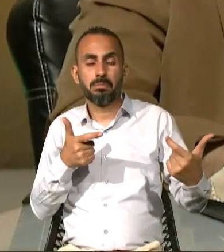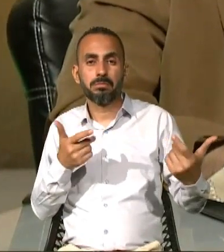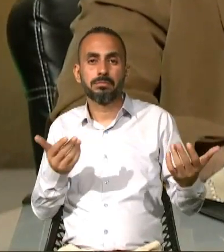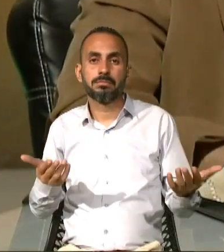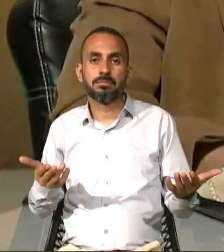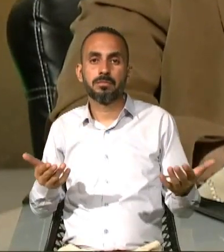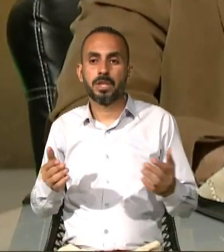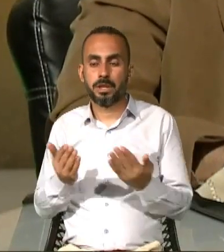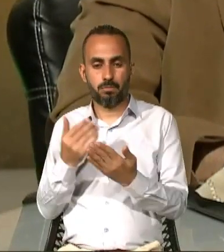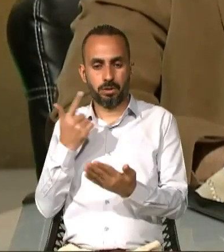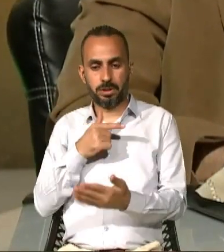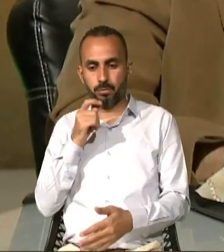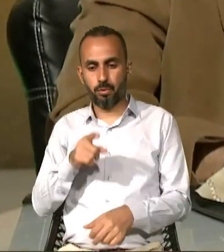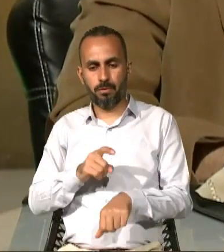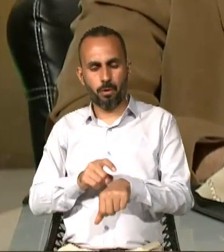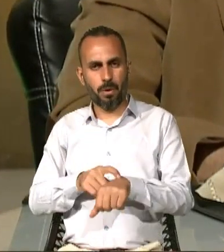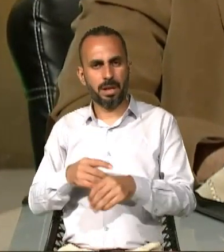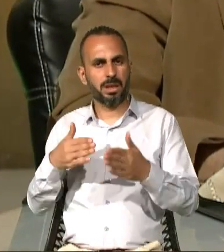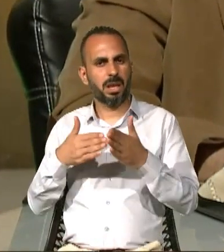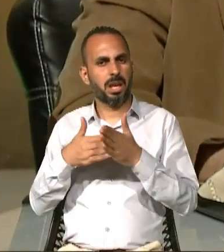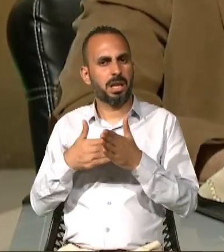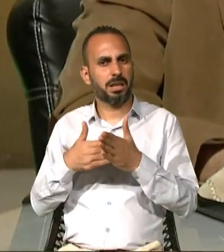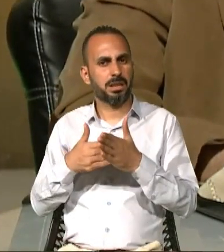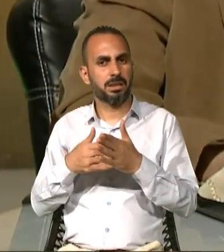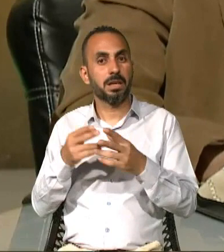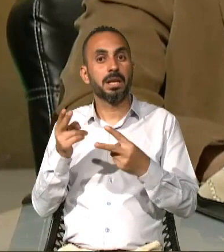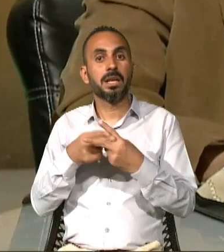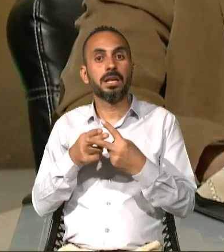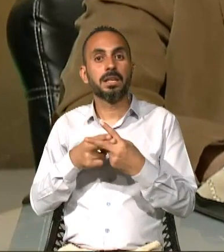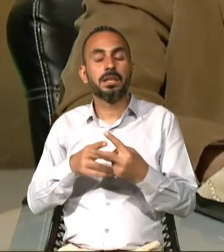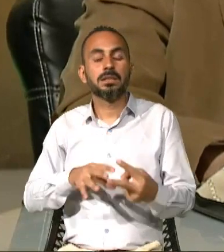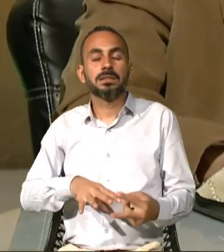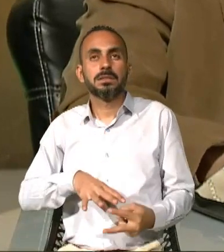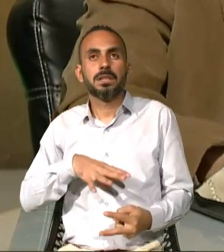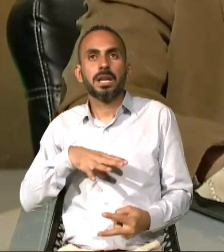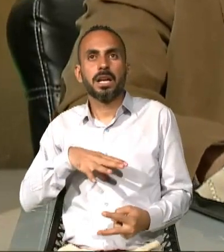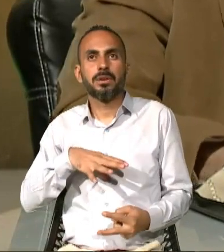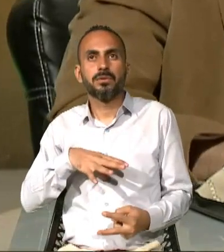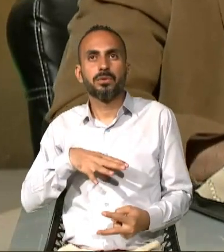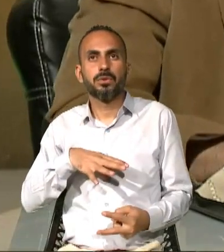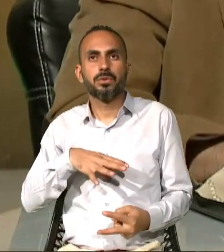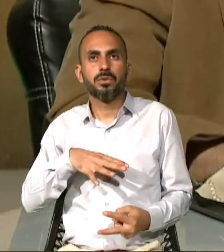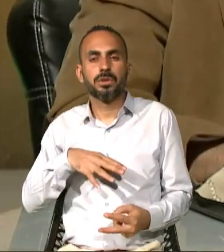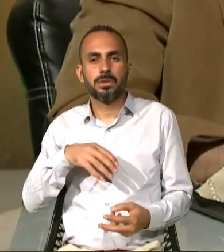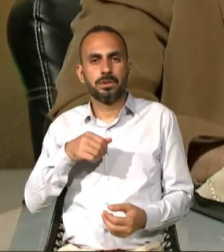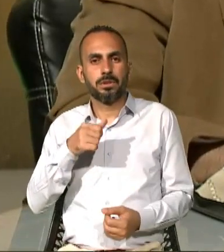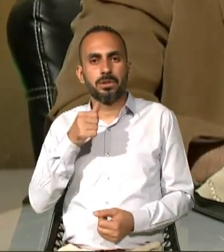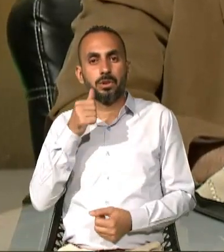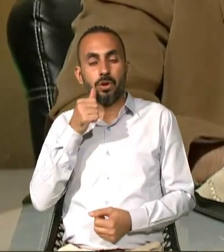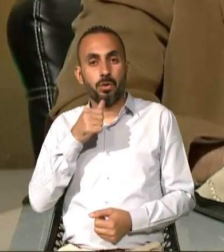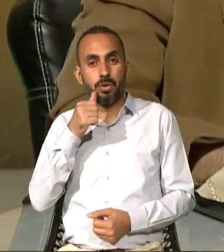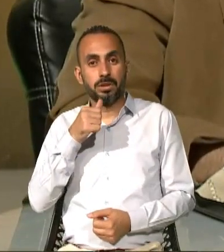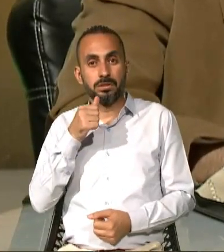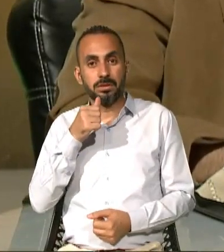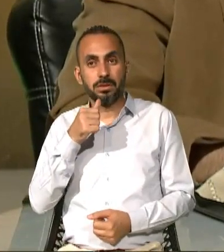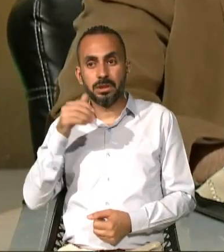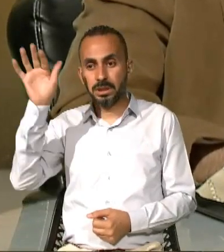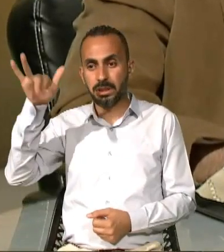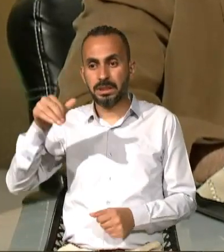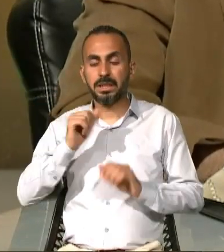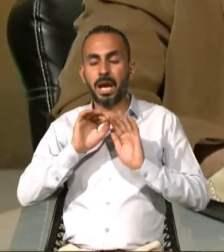الأحداث الأخيرة دي في اقتراب مجيء الرب الناس يخشى عليهم من خوف وانتظار ما يأتي على